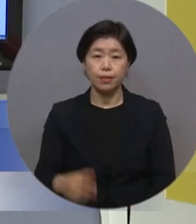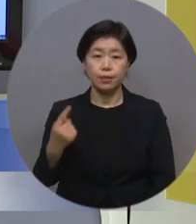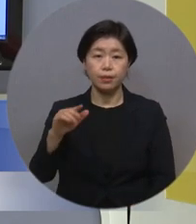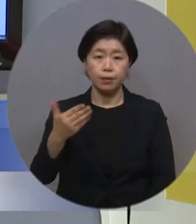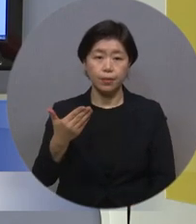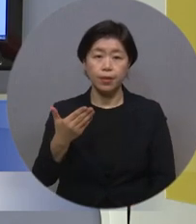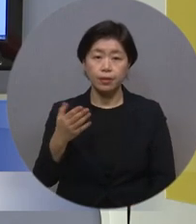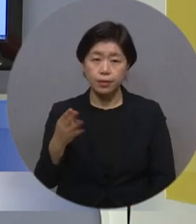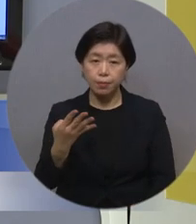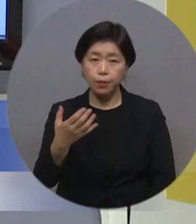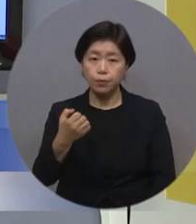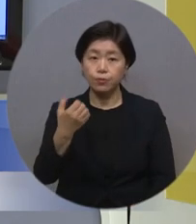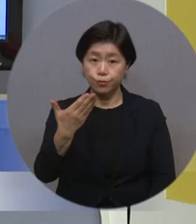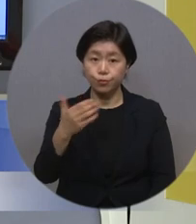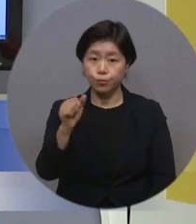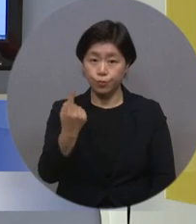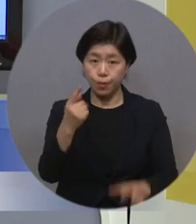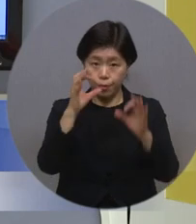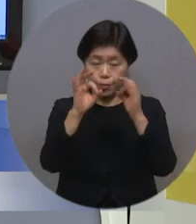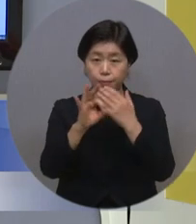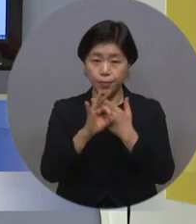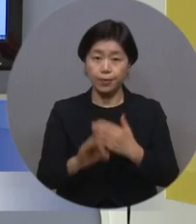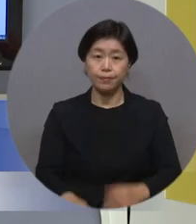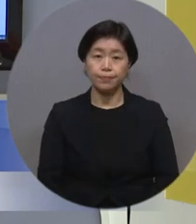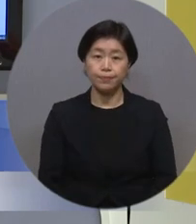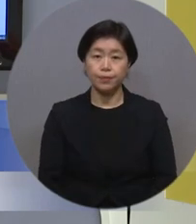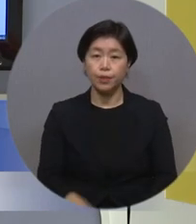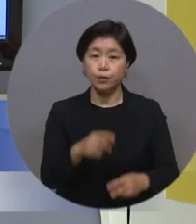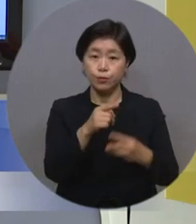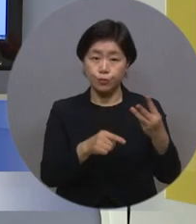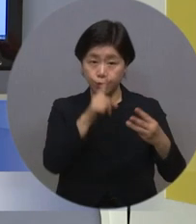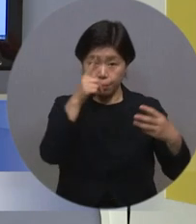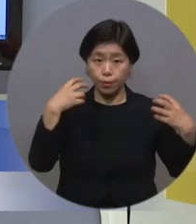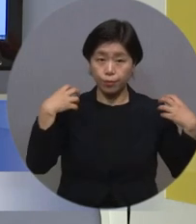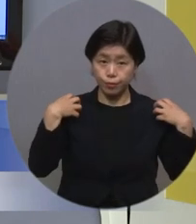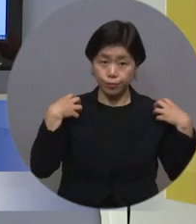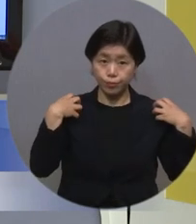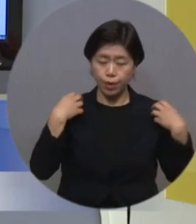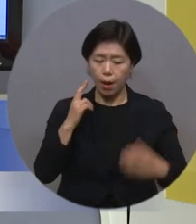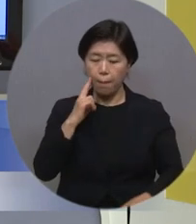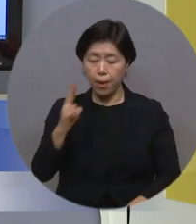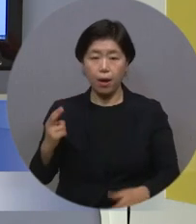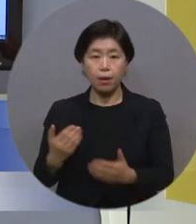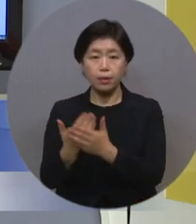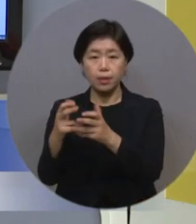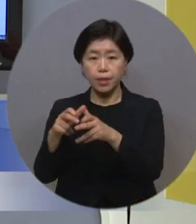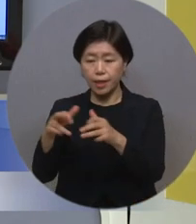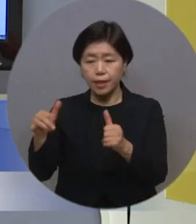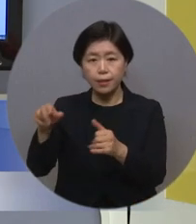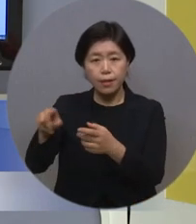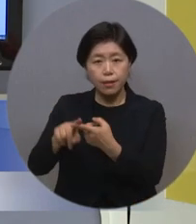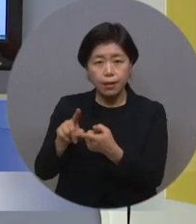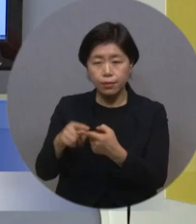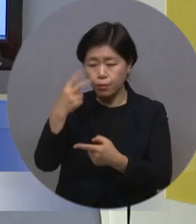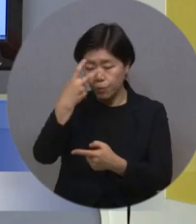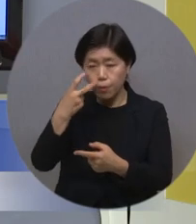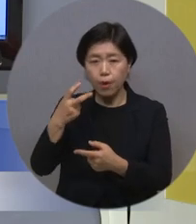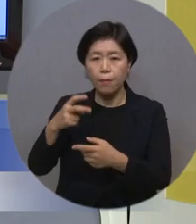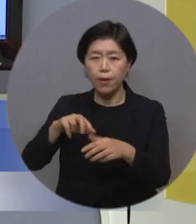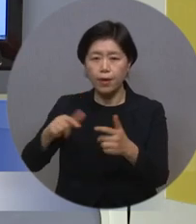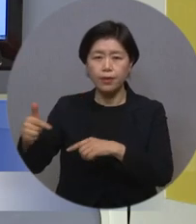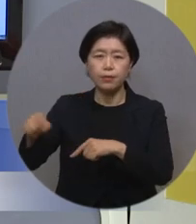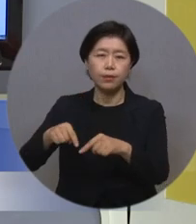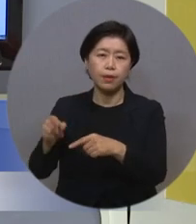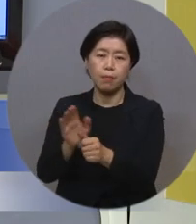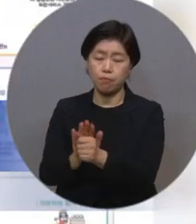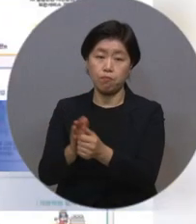1459호에서의 첫 번째 뉴스입니다이 윤석열 정부가 최중증 발달장애인에 대한 돌봄 강화정책을